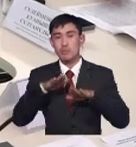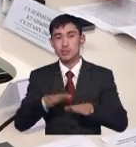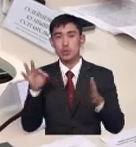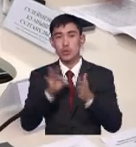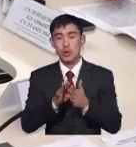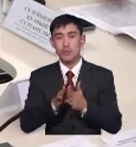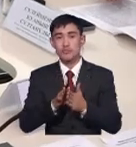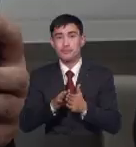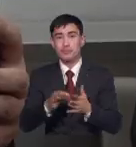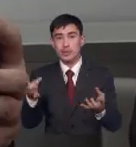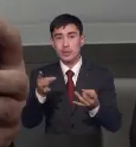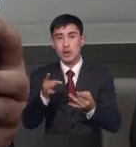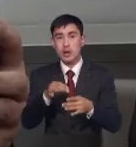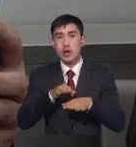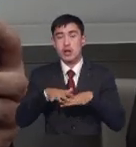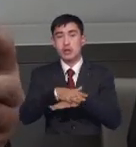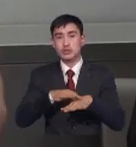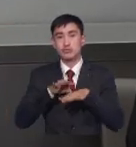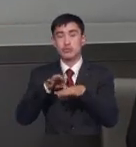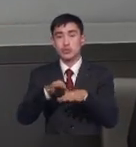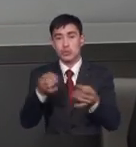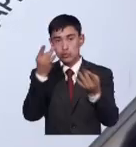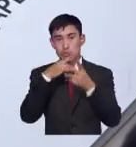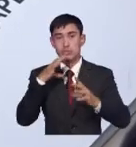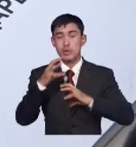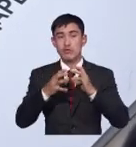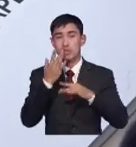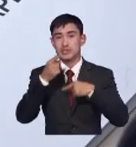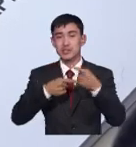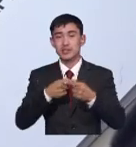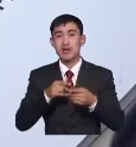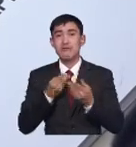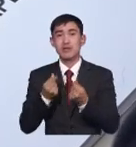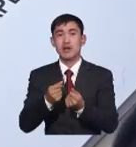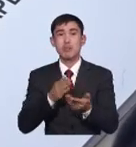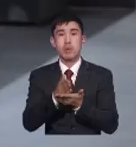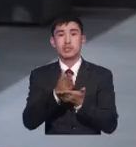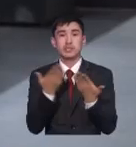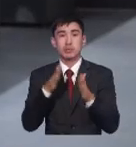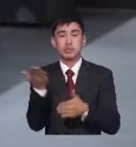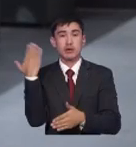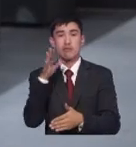роли кочевой культуры в мировом наследии, а также ее влиянию на политические события того времени.